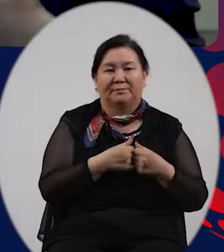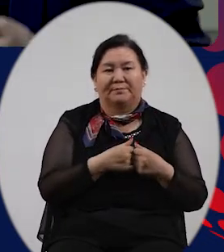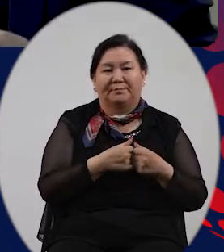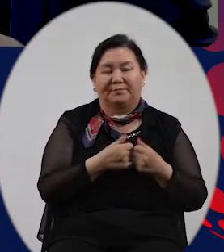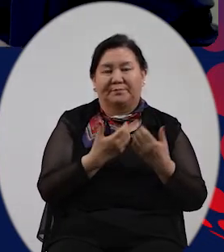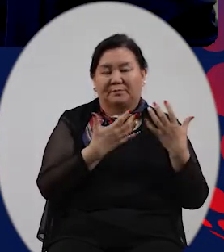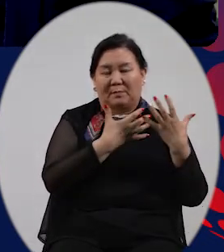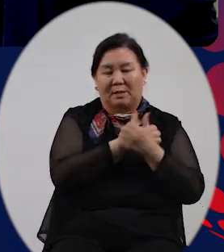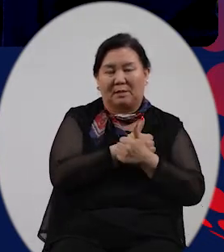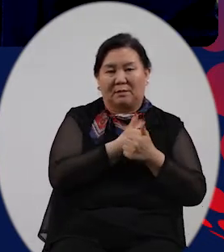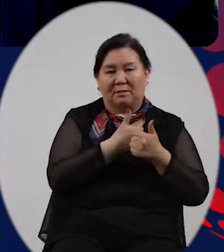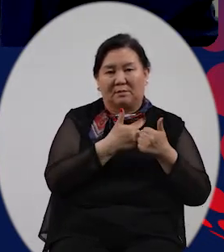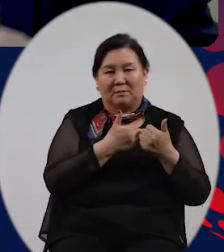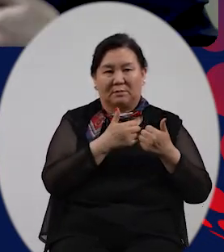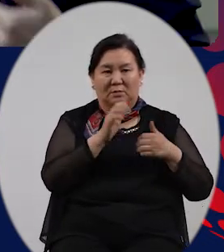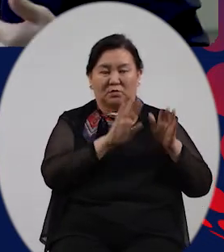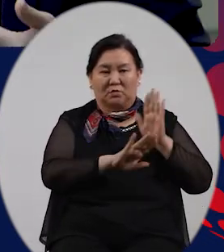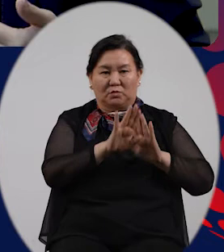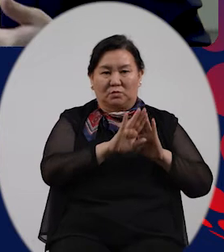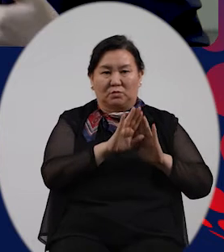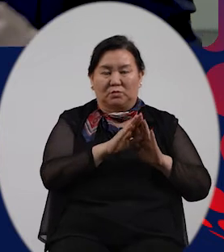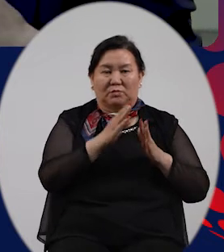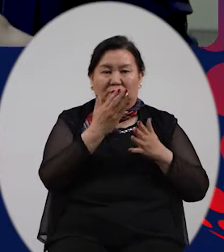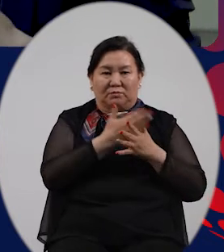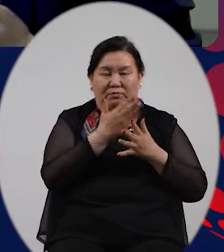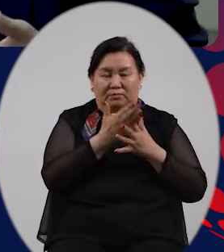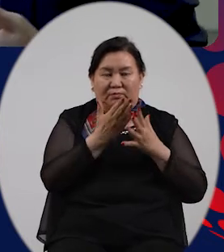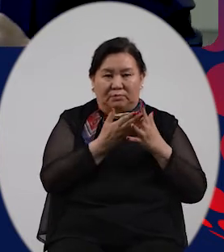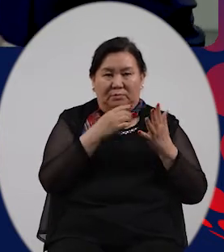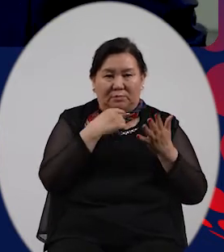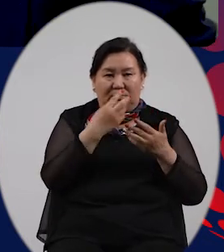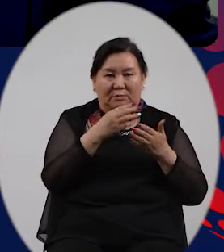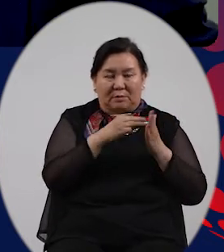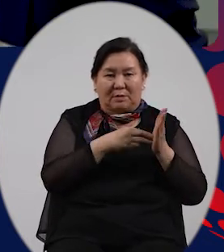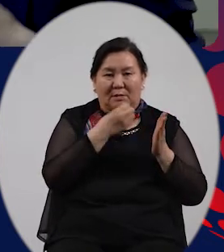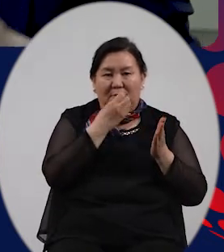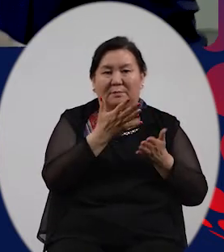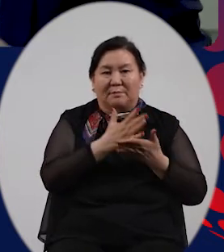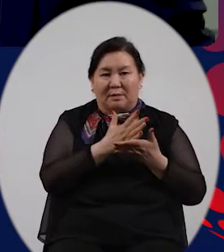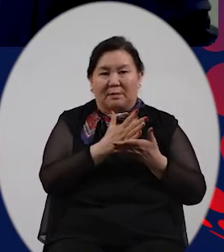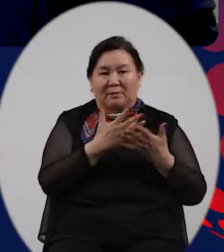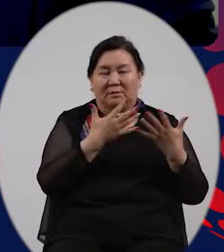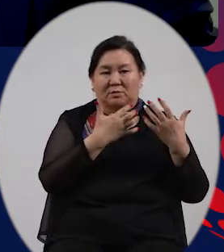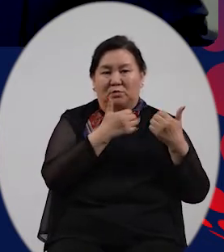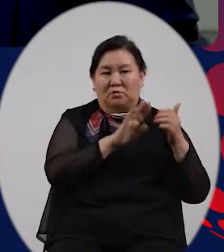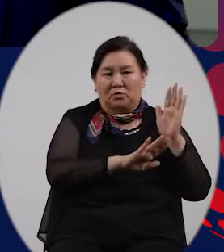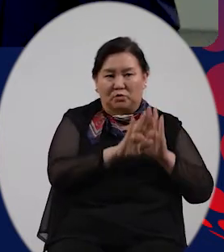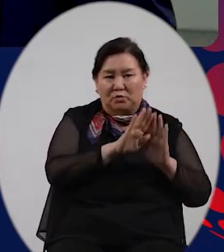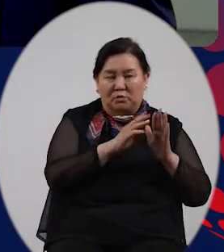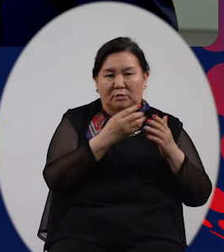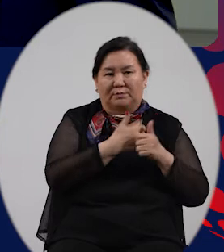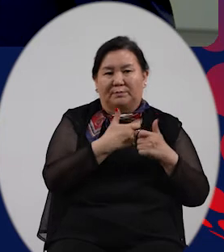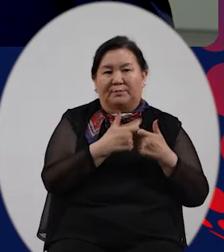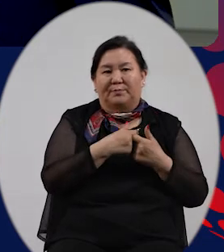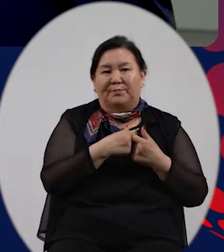өмнө нь үзсэн байгаа. Гэрээний нөхцөлд дараах нөхцлүүд тодорхой одоо тусгаж өгсөн байх шаардлагатай гэдээ үзсэн байгаа. Тэгэхээр эдгээр нөхцлүүдийг бол хэдүүлээ тохирно